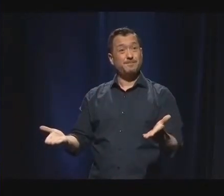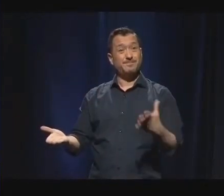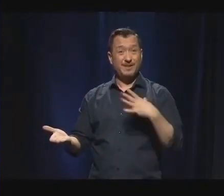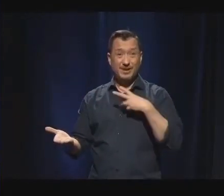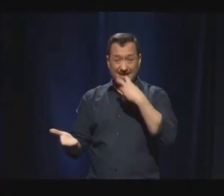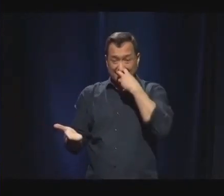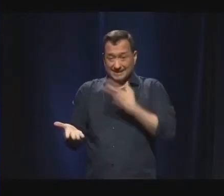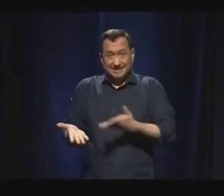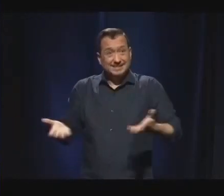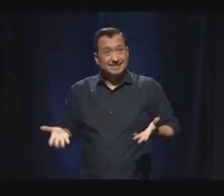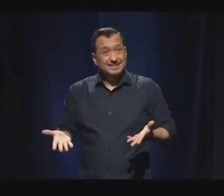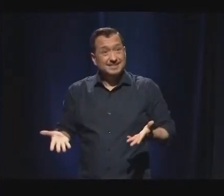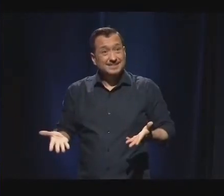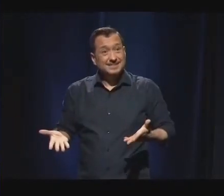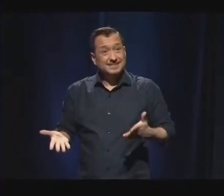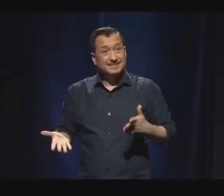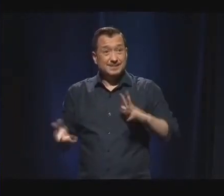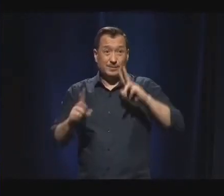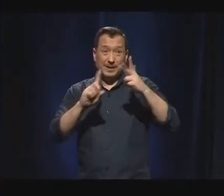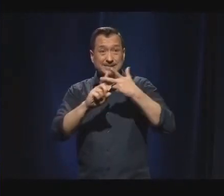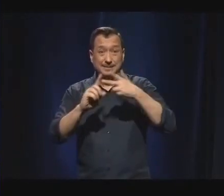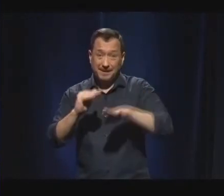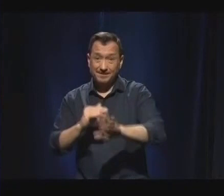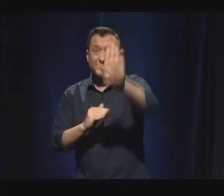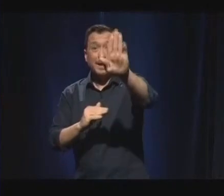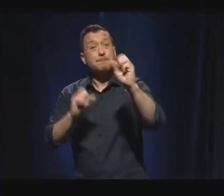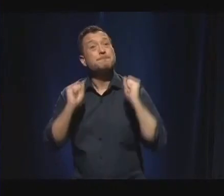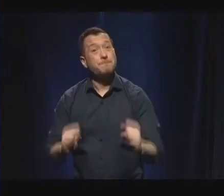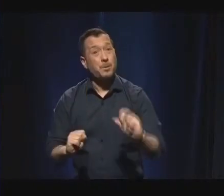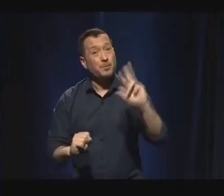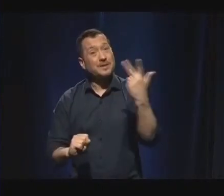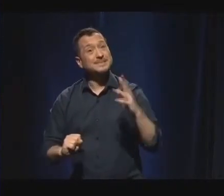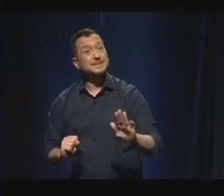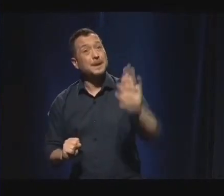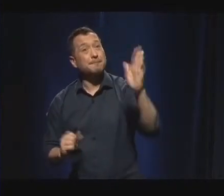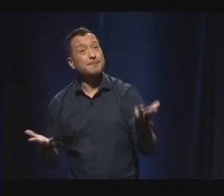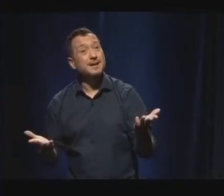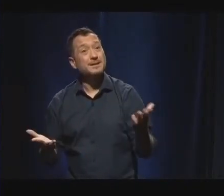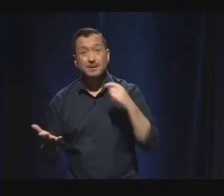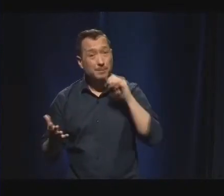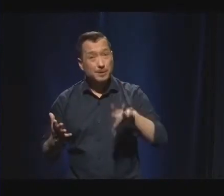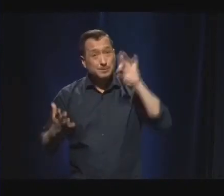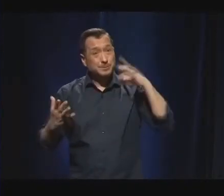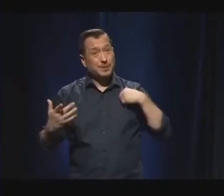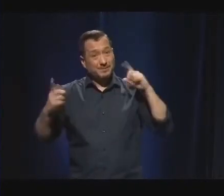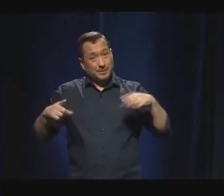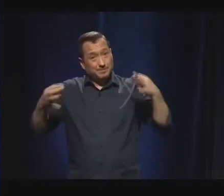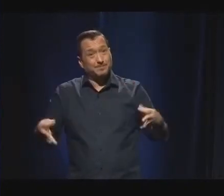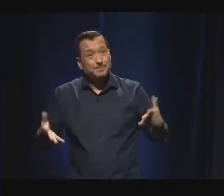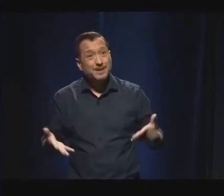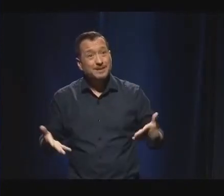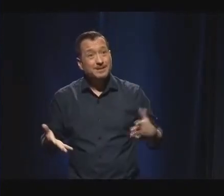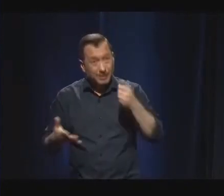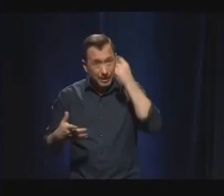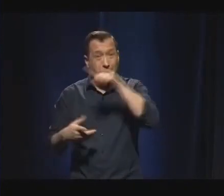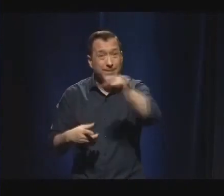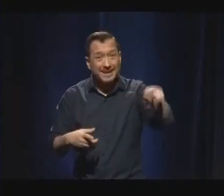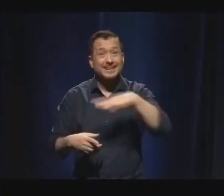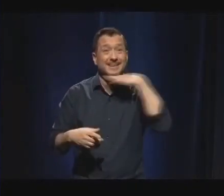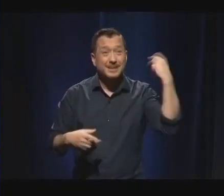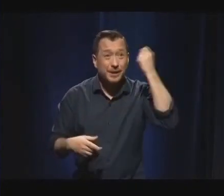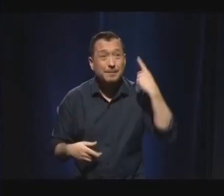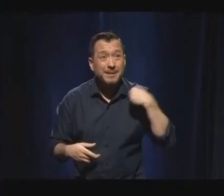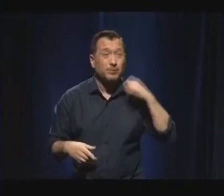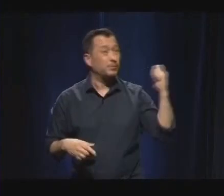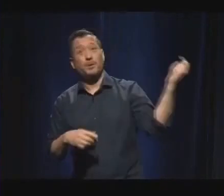réel de troisième vague. Donc, on n'a pas le choix actuellement. Puis je comprends que les gens sont tannés. On est tous